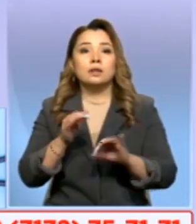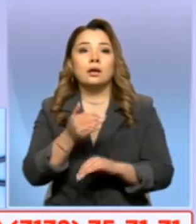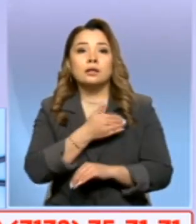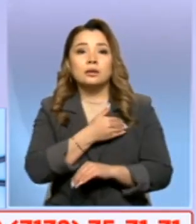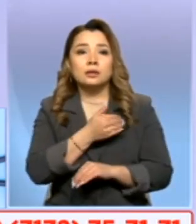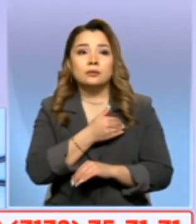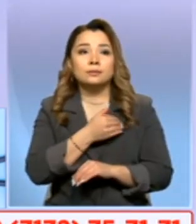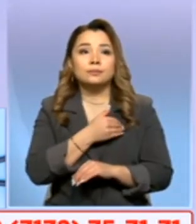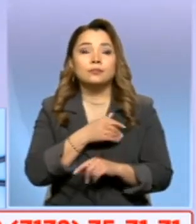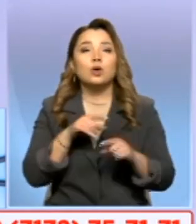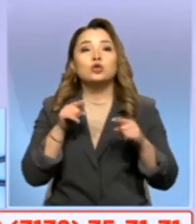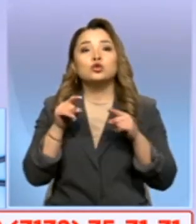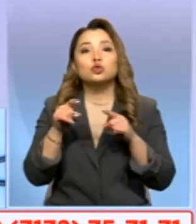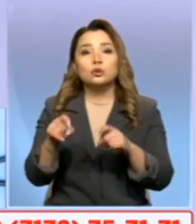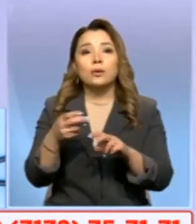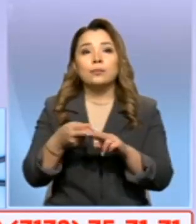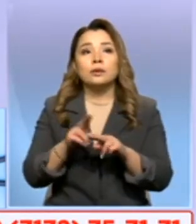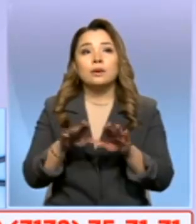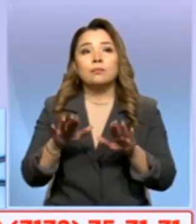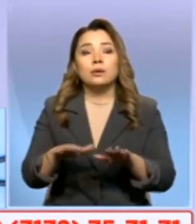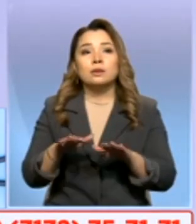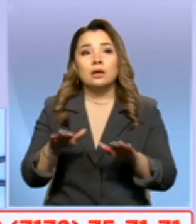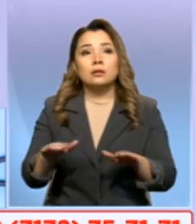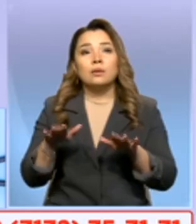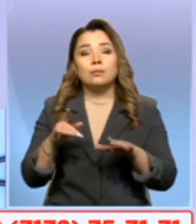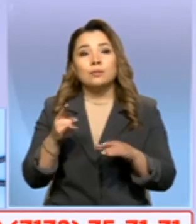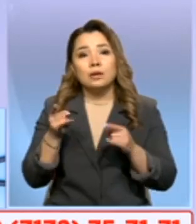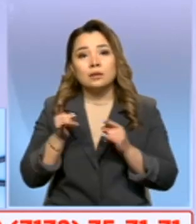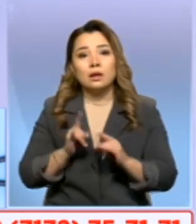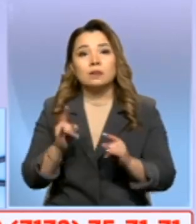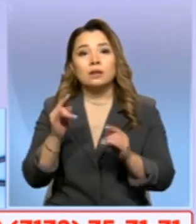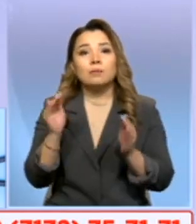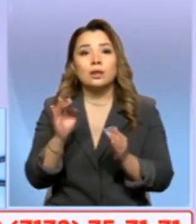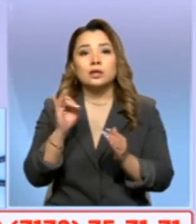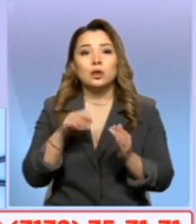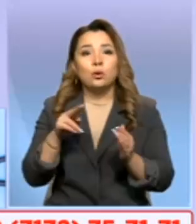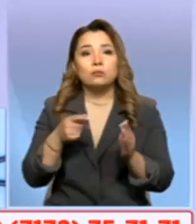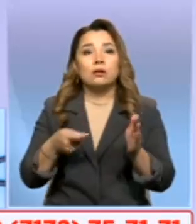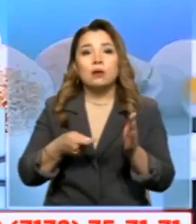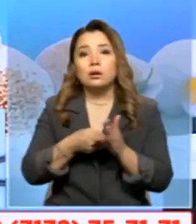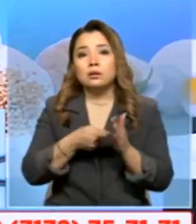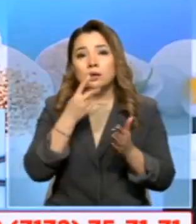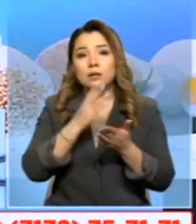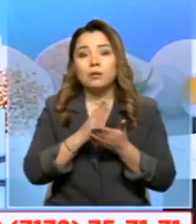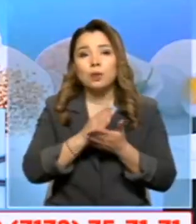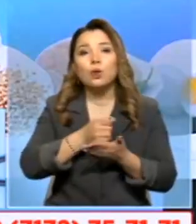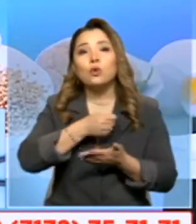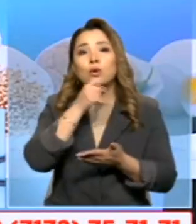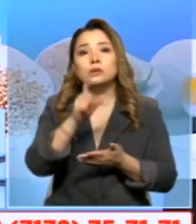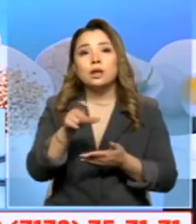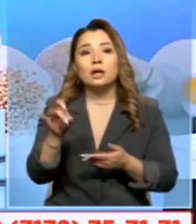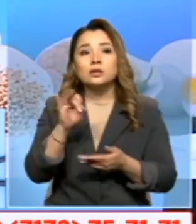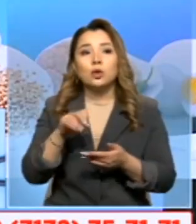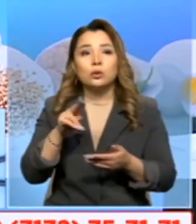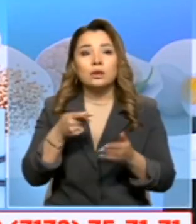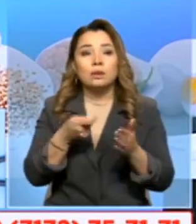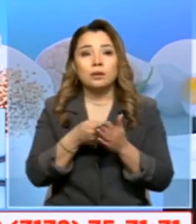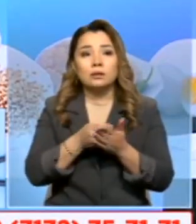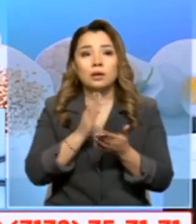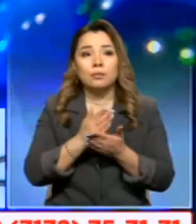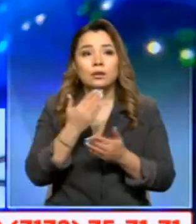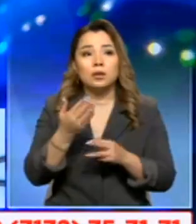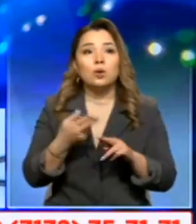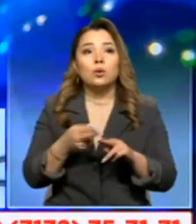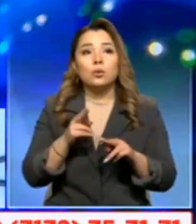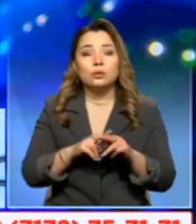келгені, жүгіріп барып, нау қазір кішкентай туыла салған баланың аузына да йод салып жатады, үлкен адамдарға да йод беріп жатады. Я